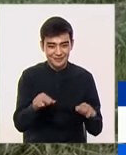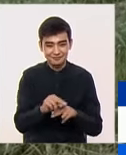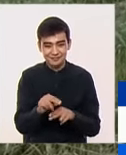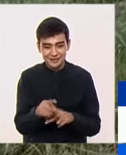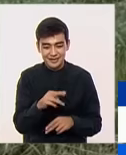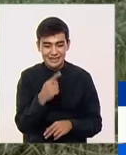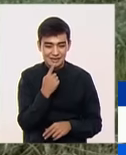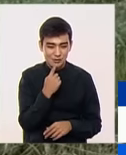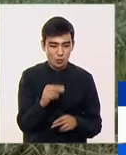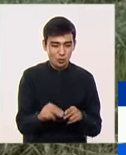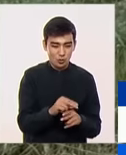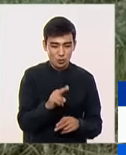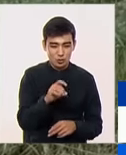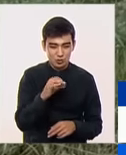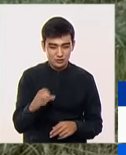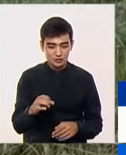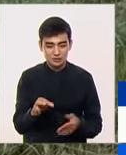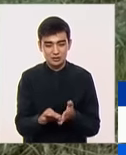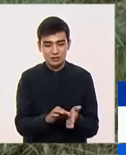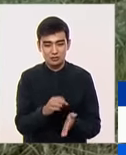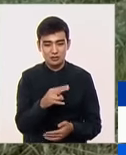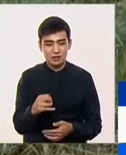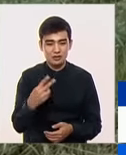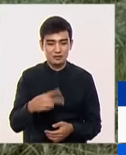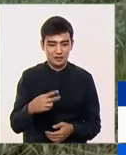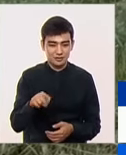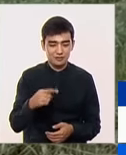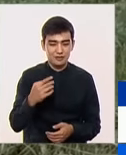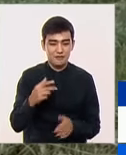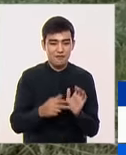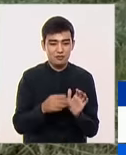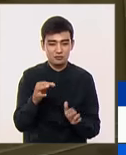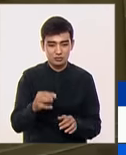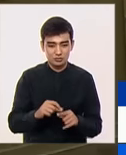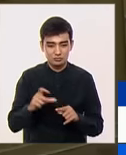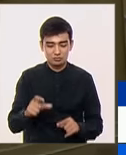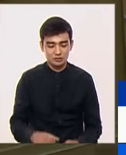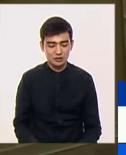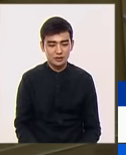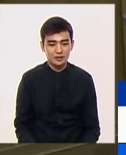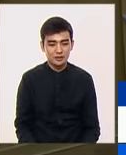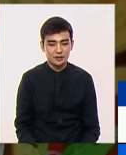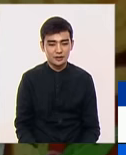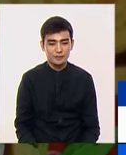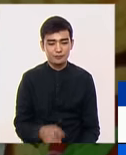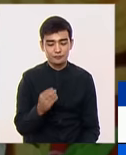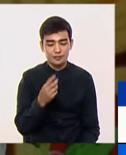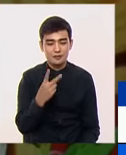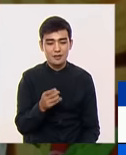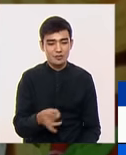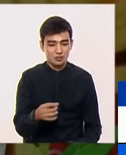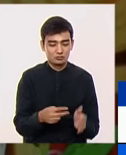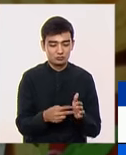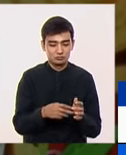языковые курсы подскочила сразу на 20 целых восемь десятых процента в анти лидерах еще два региона ощутимый рост